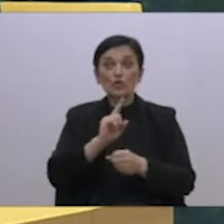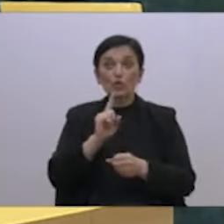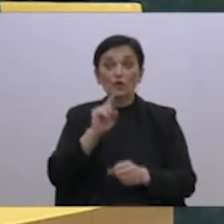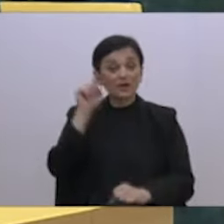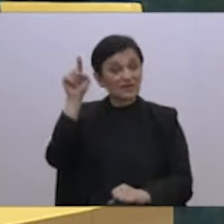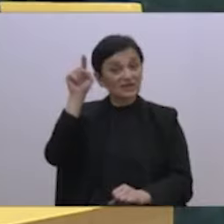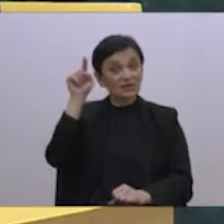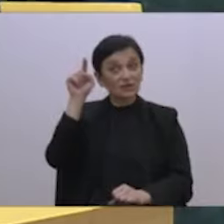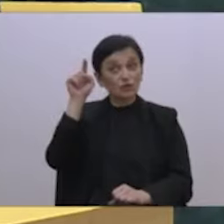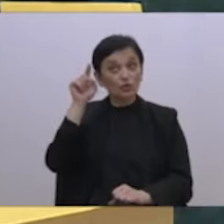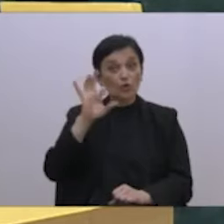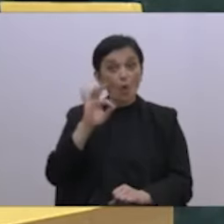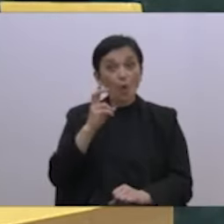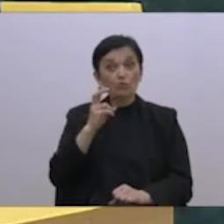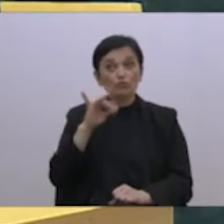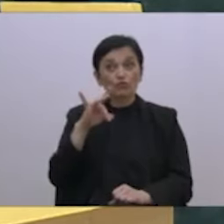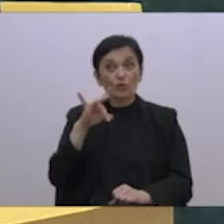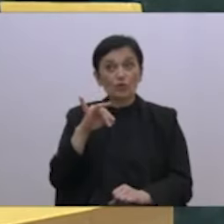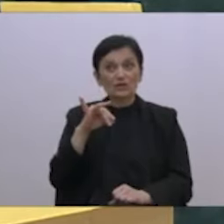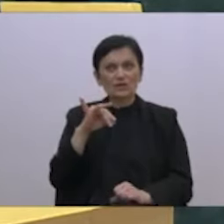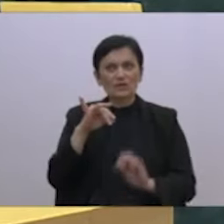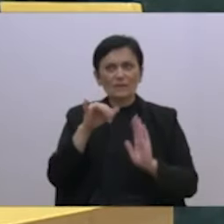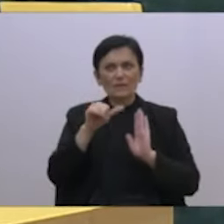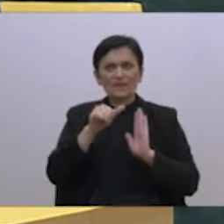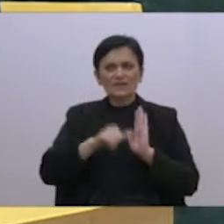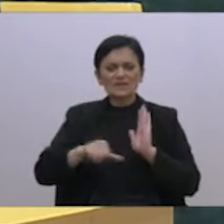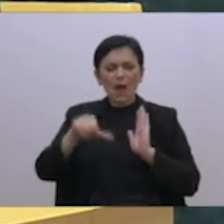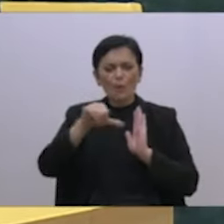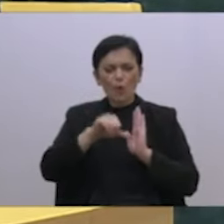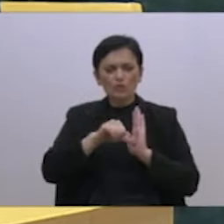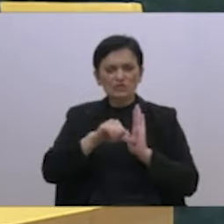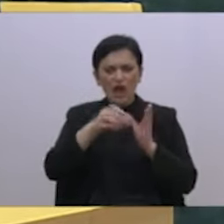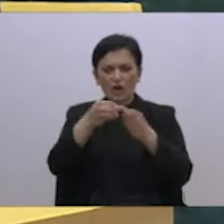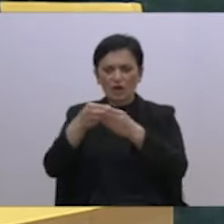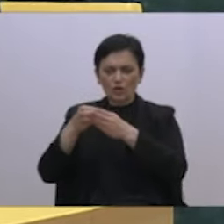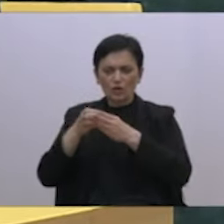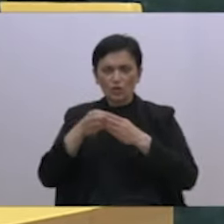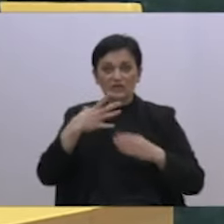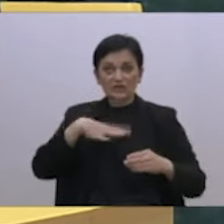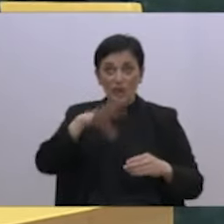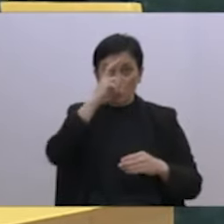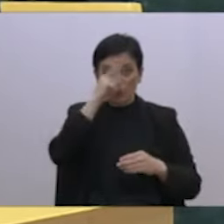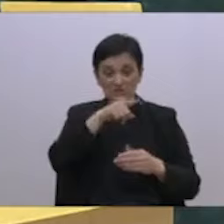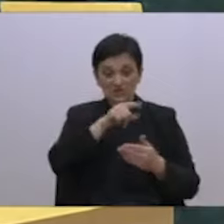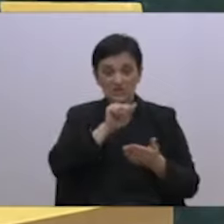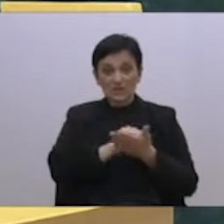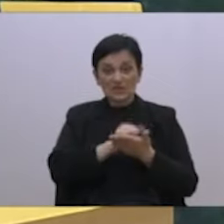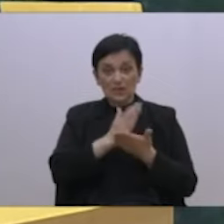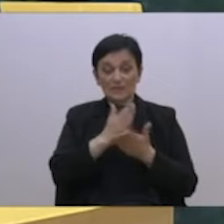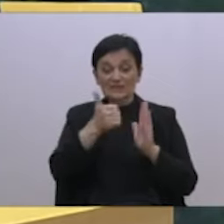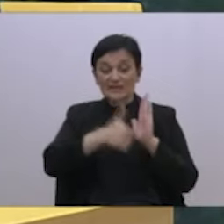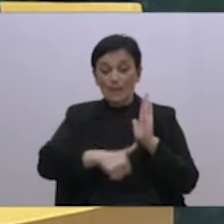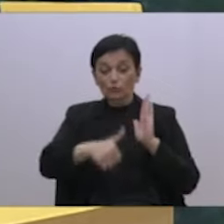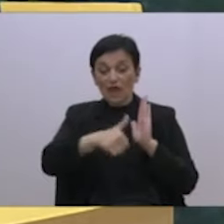იქ ოფშორში და 66 ოფშორია დღეს საქართველოს მთავრობის მიერ დამტკიცებული